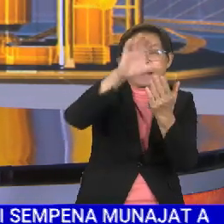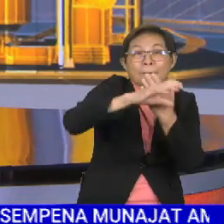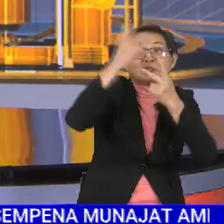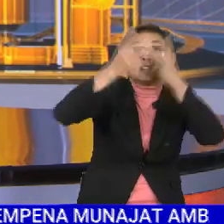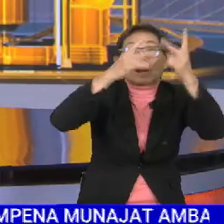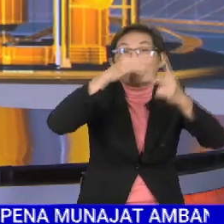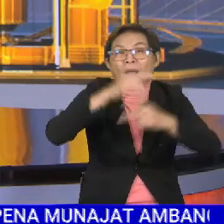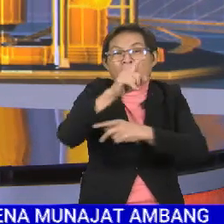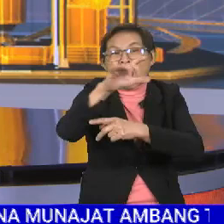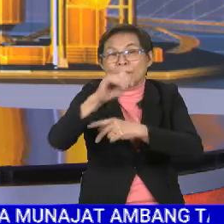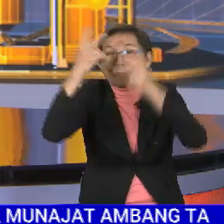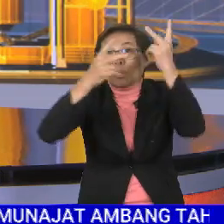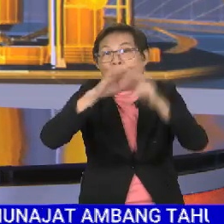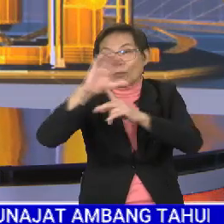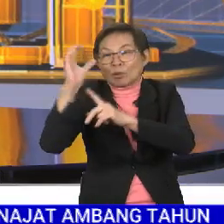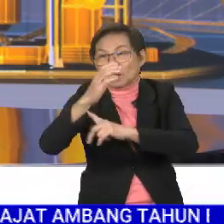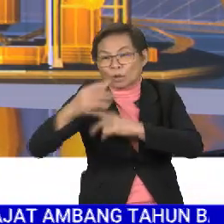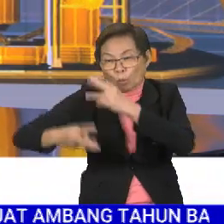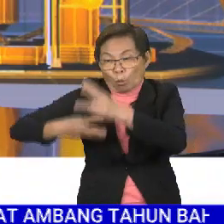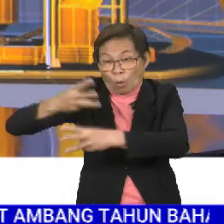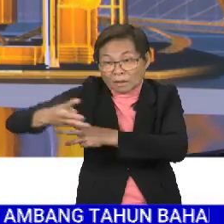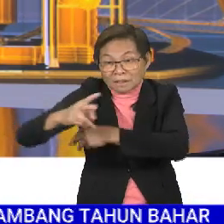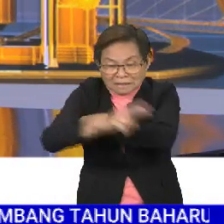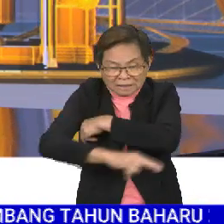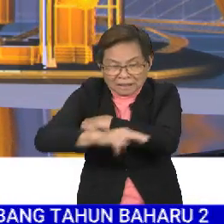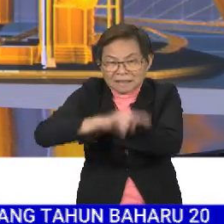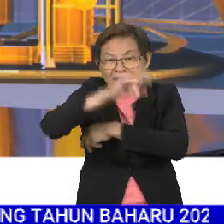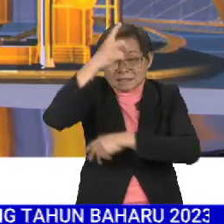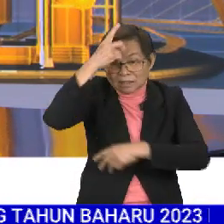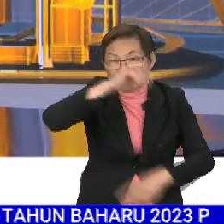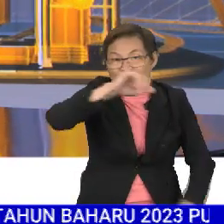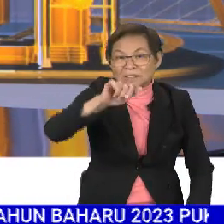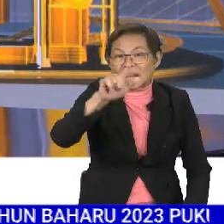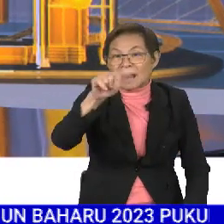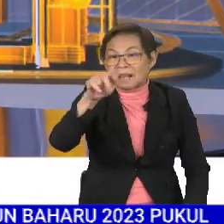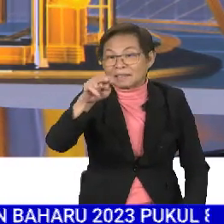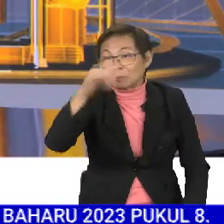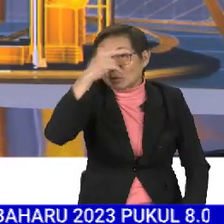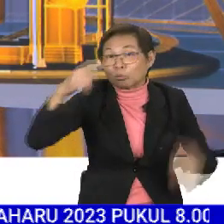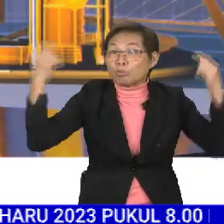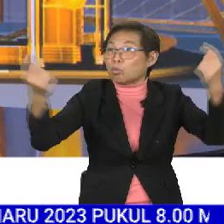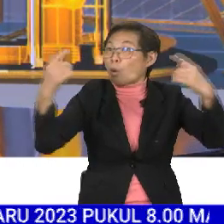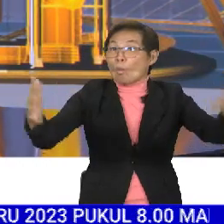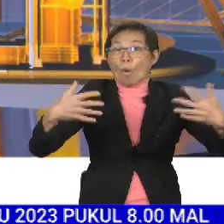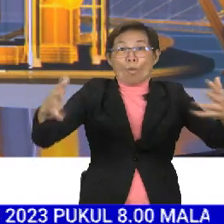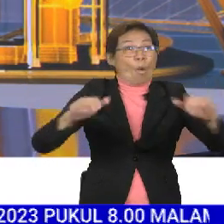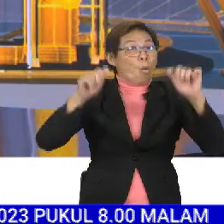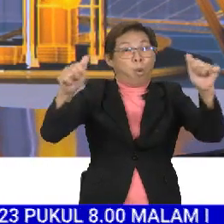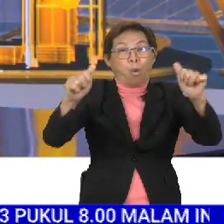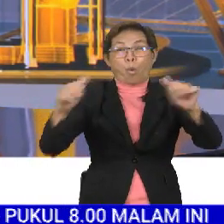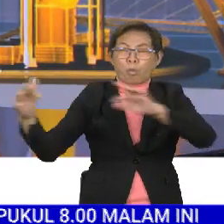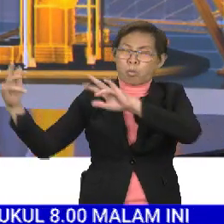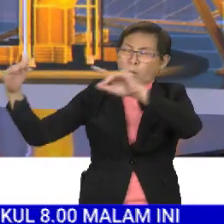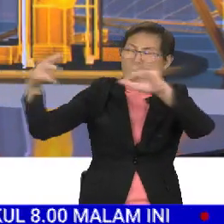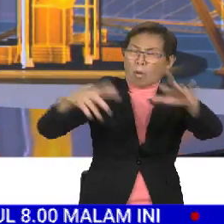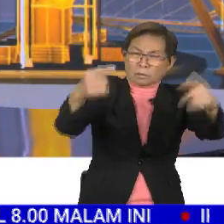aisco pelancungan kebudayaan dan warisan Negeri datum Muhammad jalani hamish Sukatani menggalakkan daripada pengunjung yang